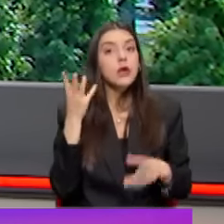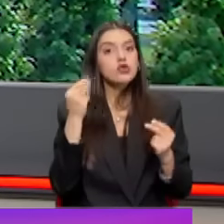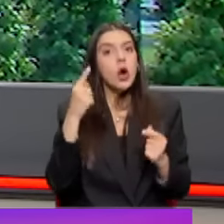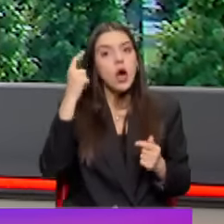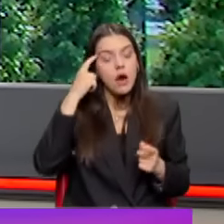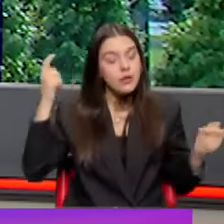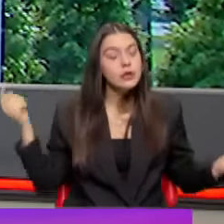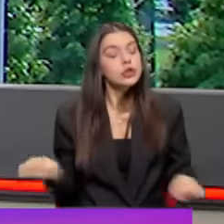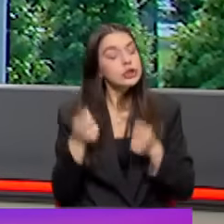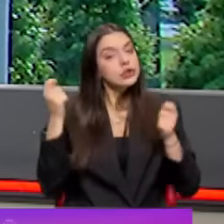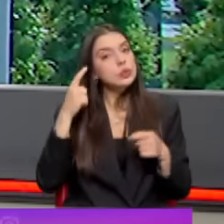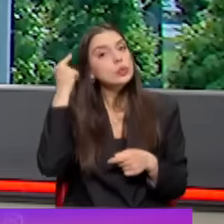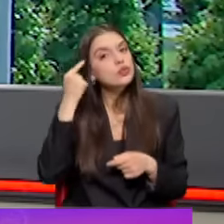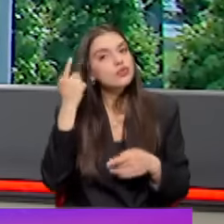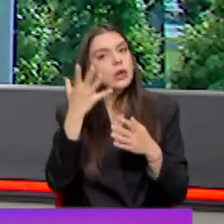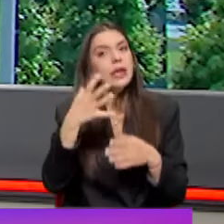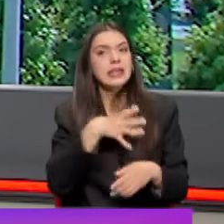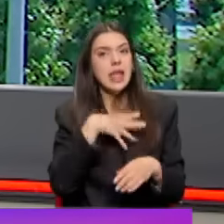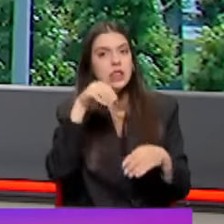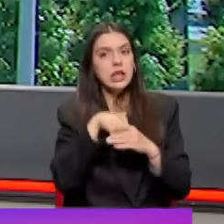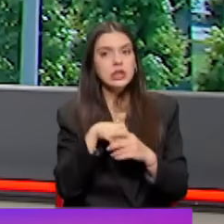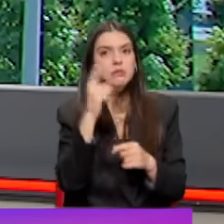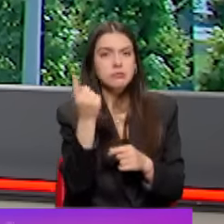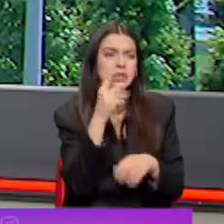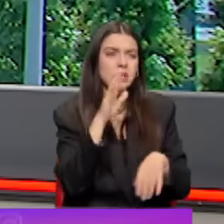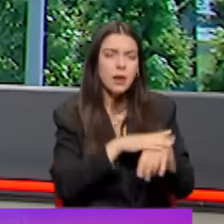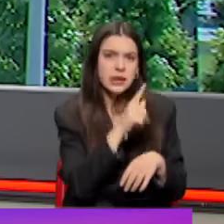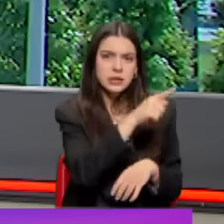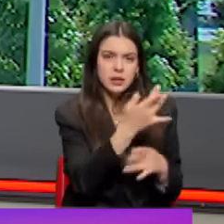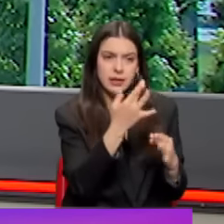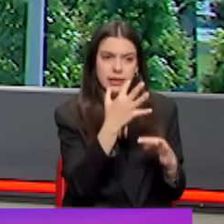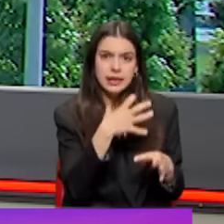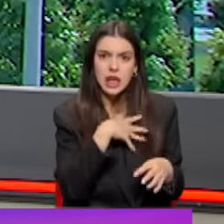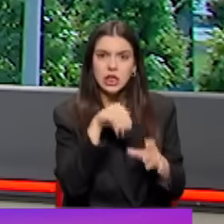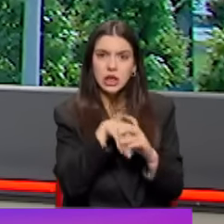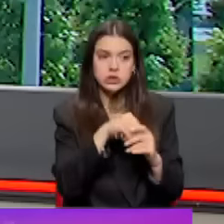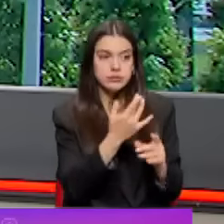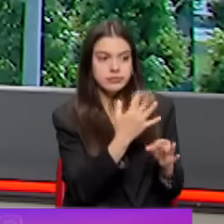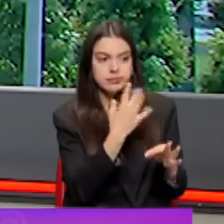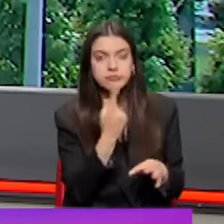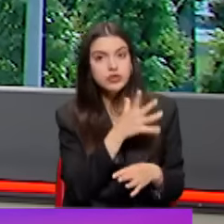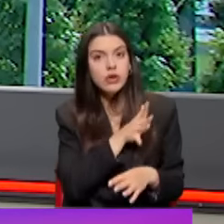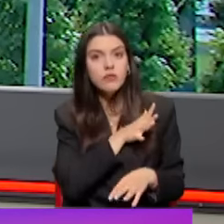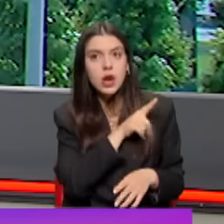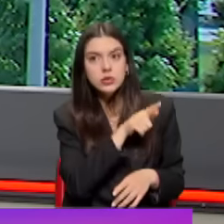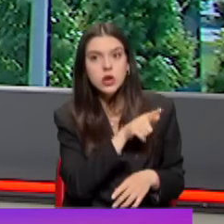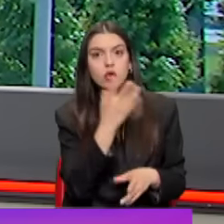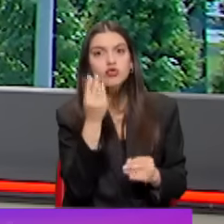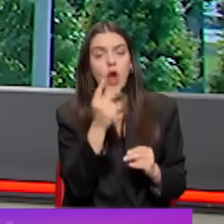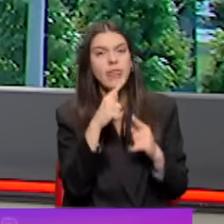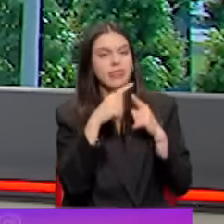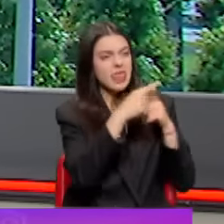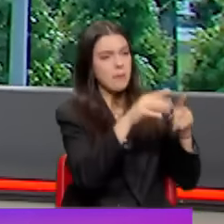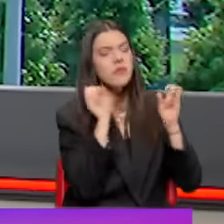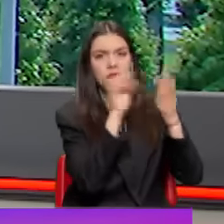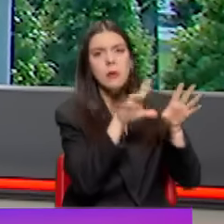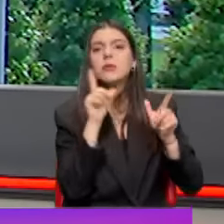patlatırken Eğer kendi içlerinden böyle bir çatlak yaşanıyorsa Hem ona da en çok tepkiyi vermemiz